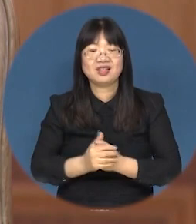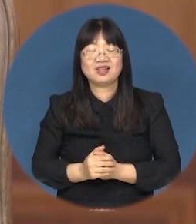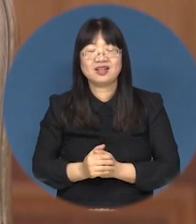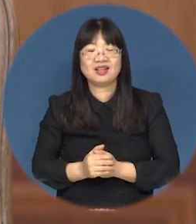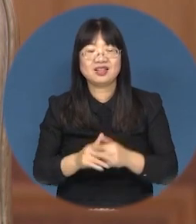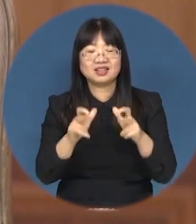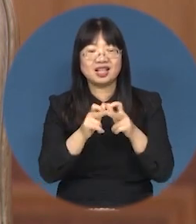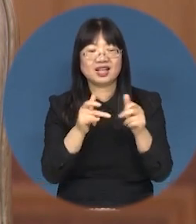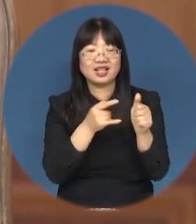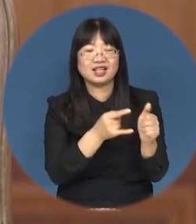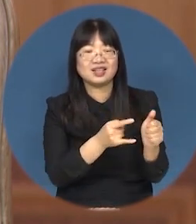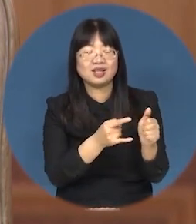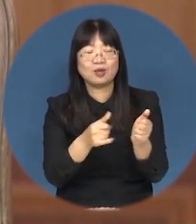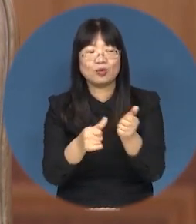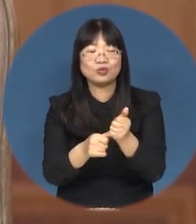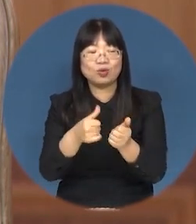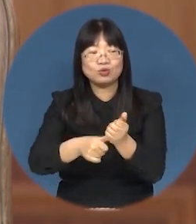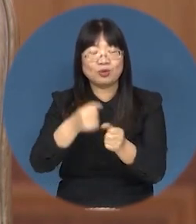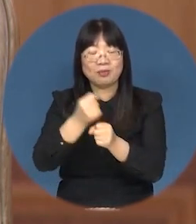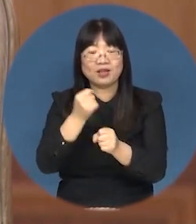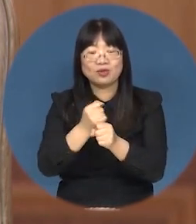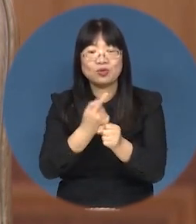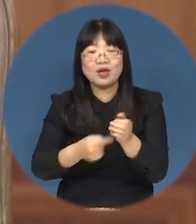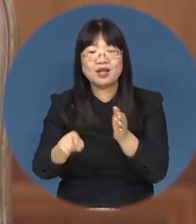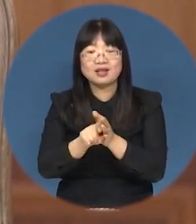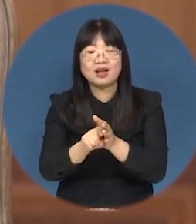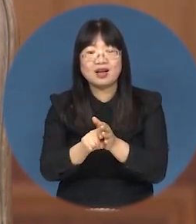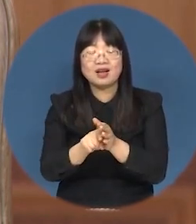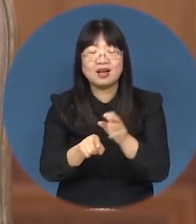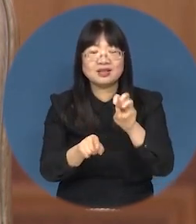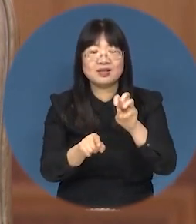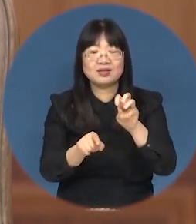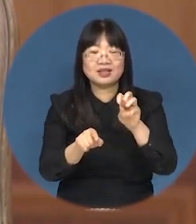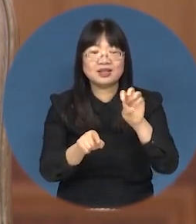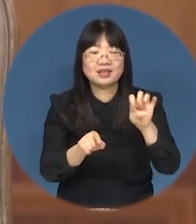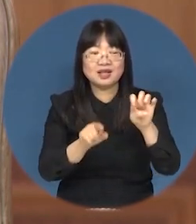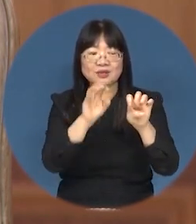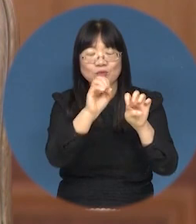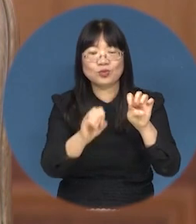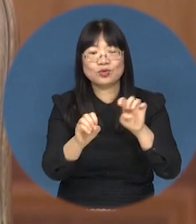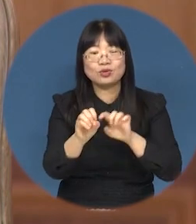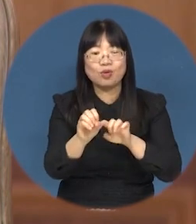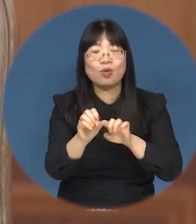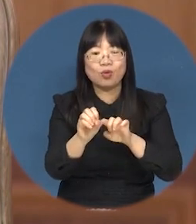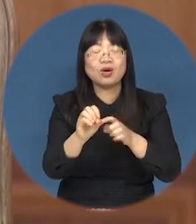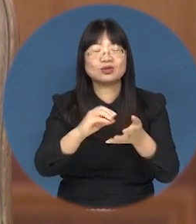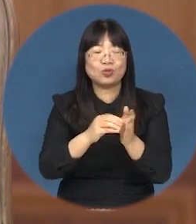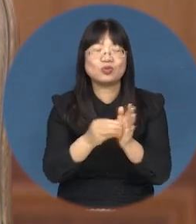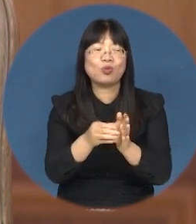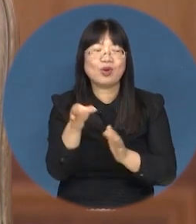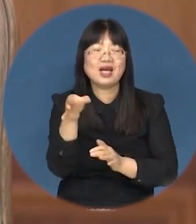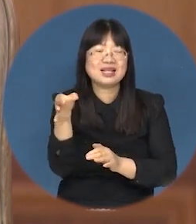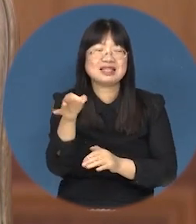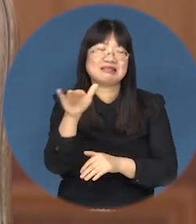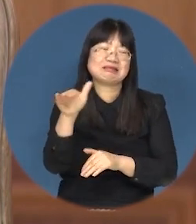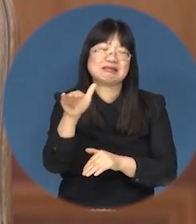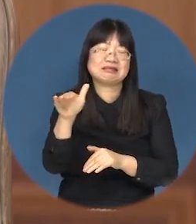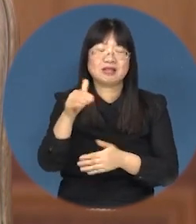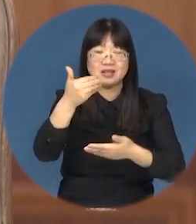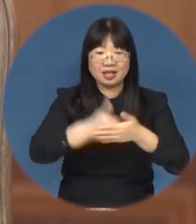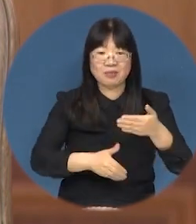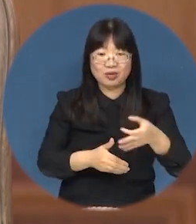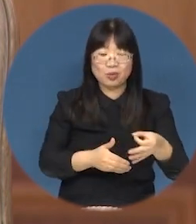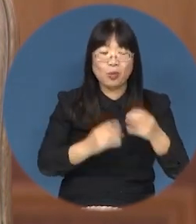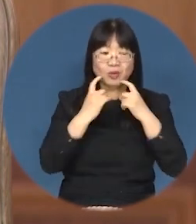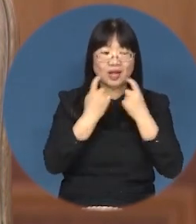그게 장애인들이 보장구를 제조하려고 보면은 한 30% 40% 정도밖에 가격이 안 미치죠. 아, 나머지 금액을